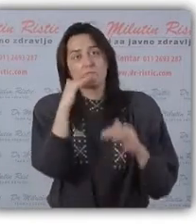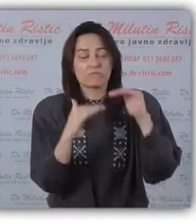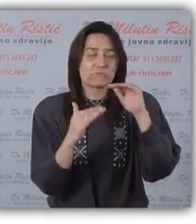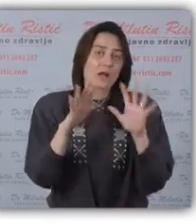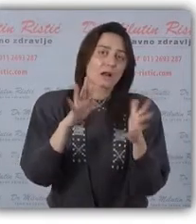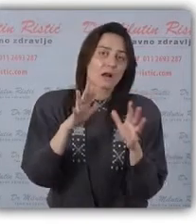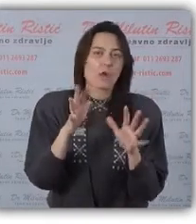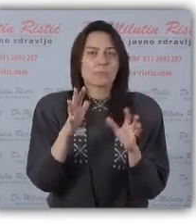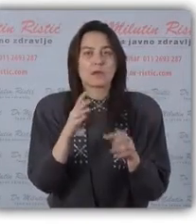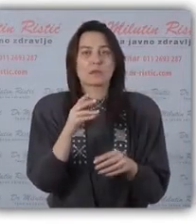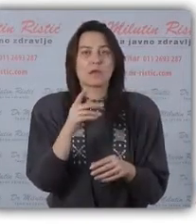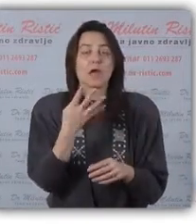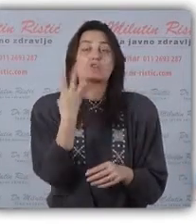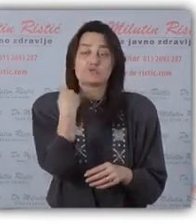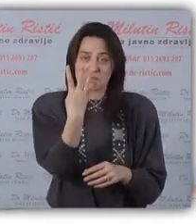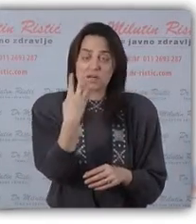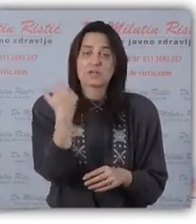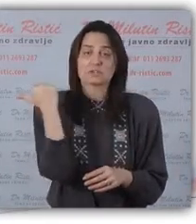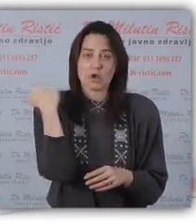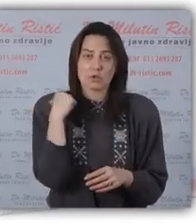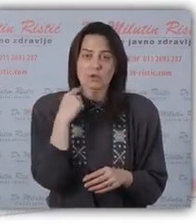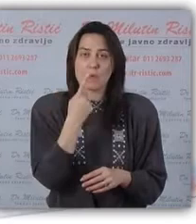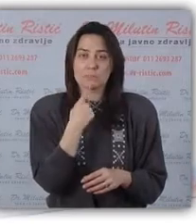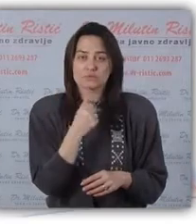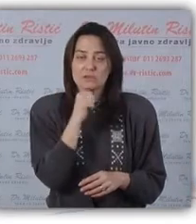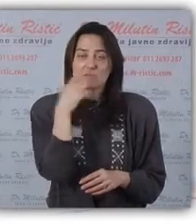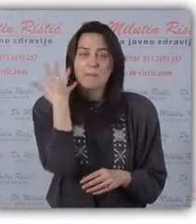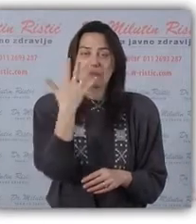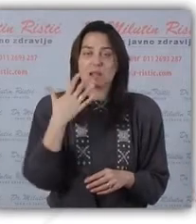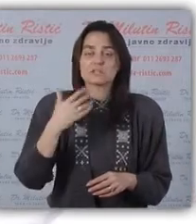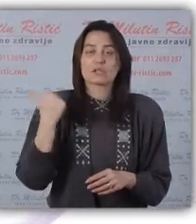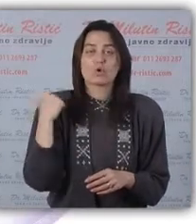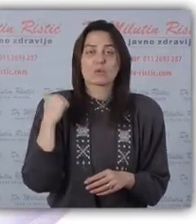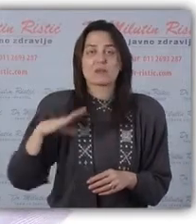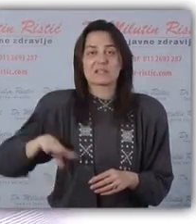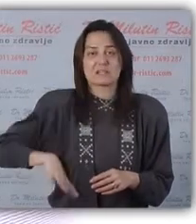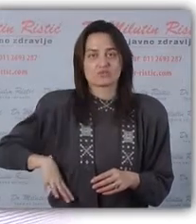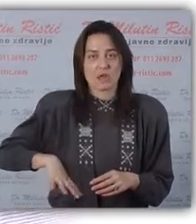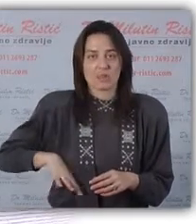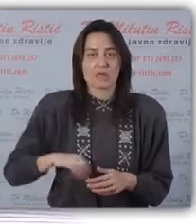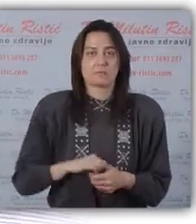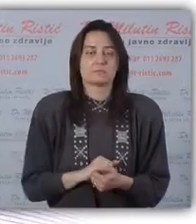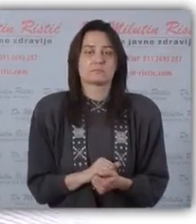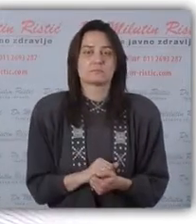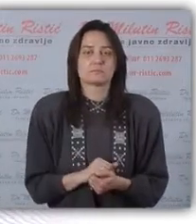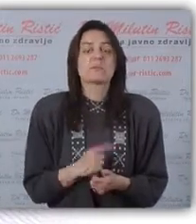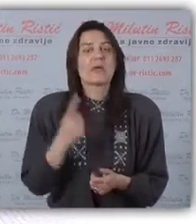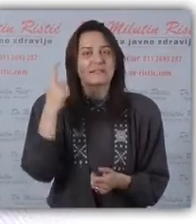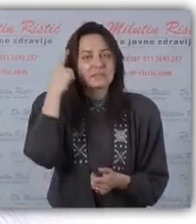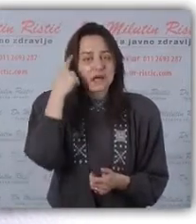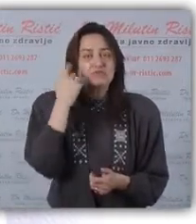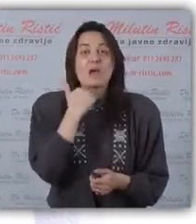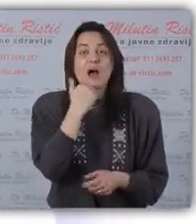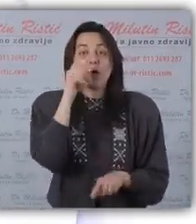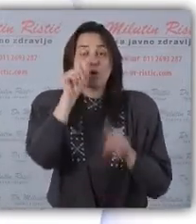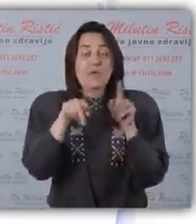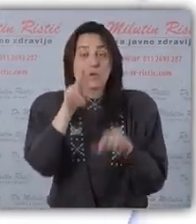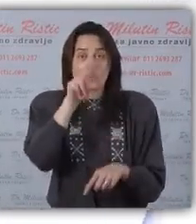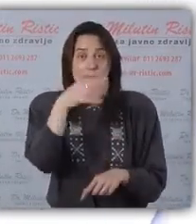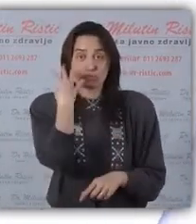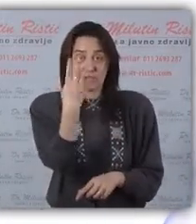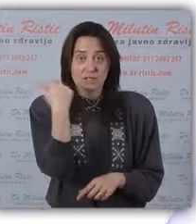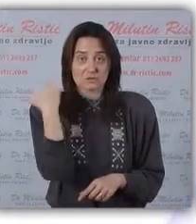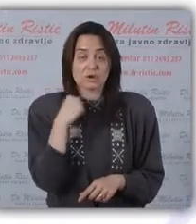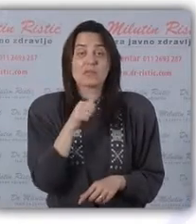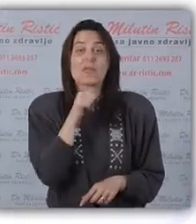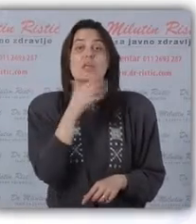su relativno određene, ali to je negde otprilike već 40 godina za muškarci i 50 godina za žene. Znači, ako neko